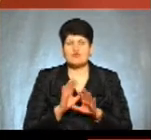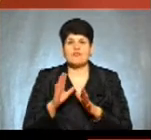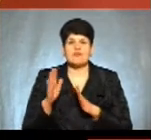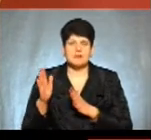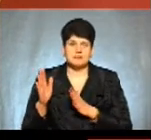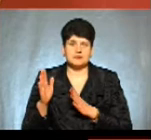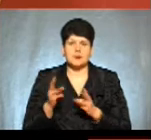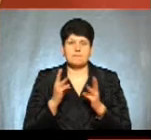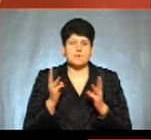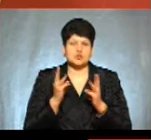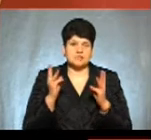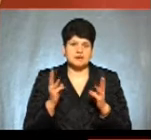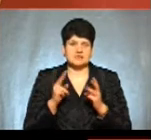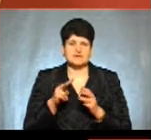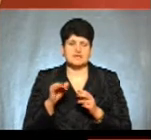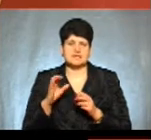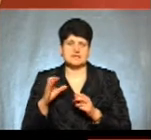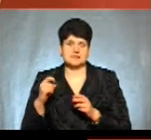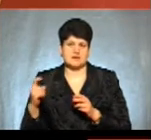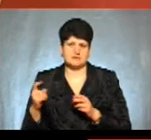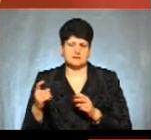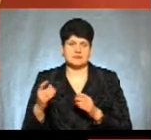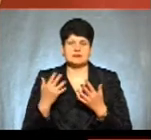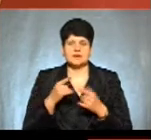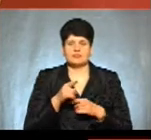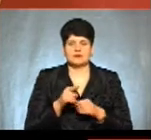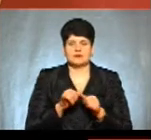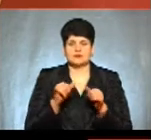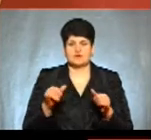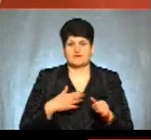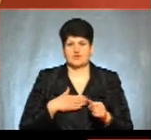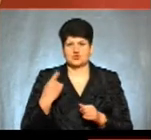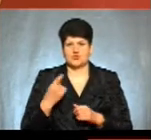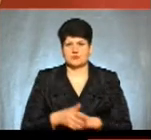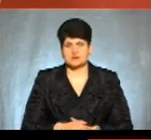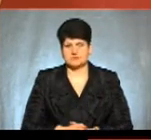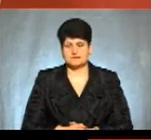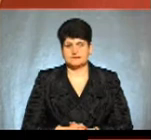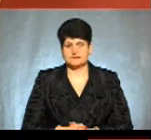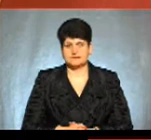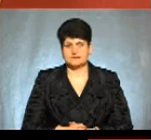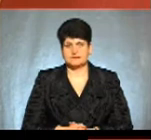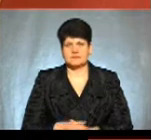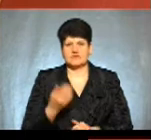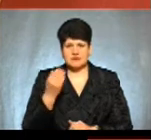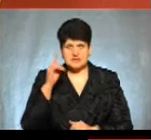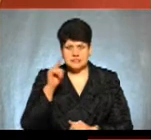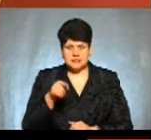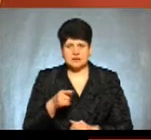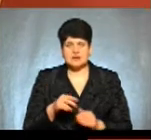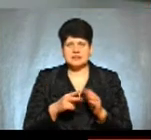випадки пожежі в лісах. Наскільки вони поширені в нашій області? Ви знаєте,